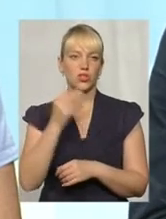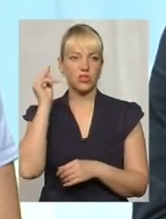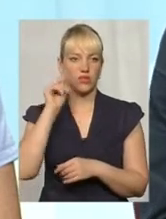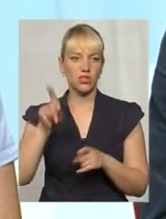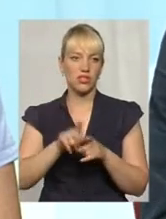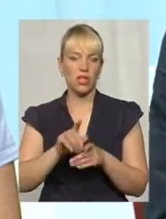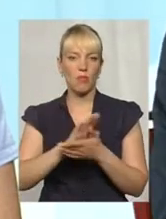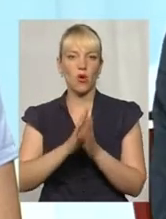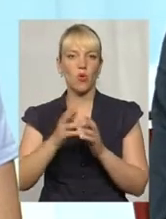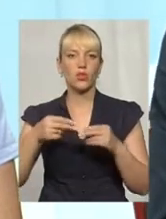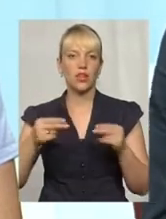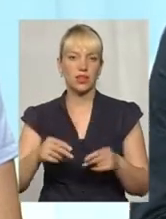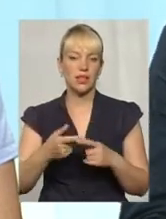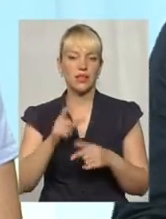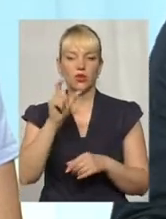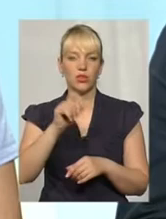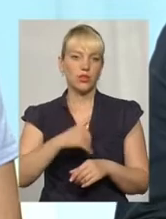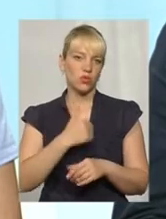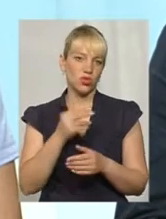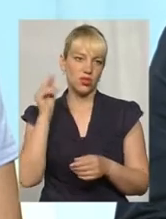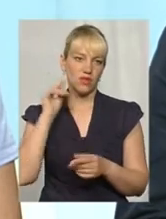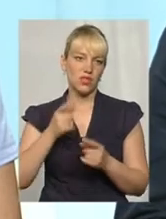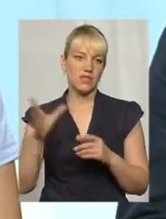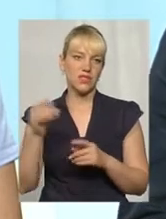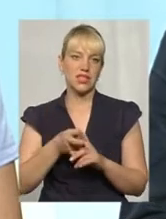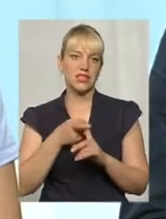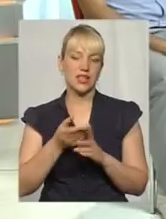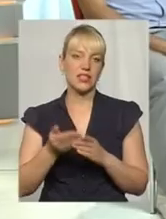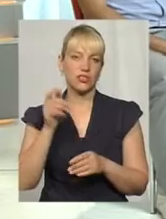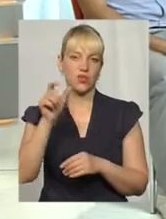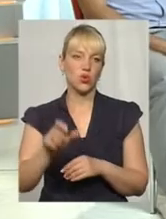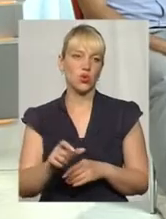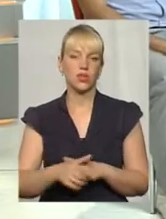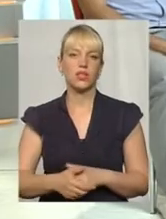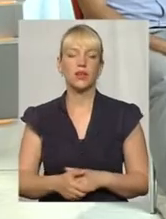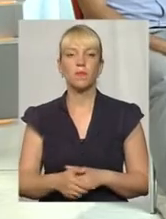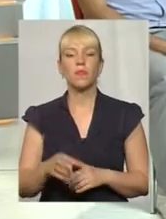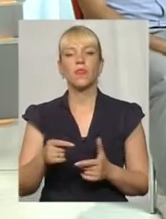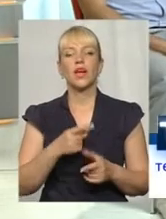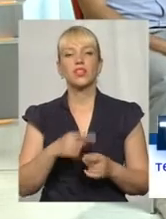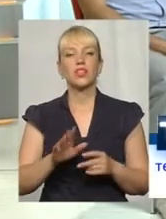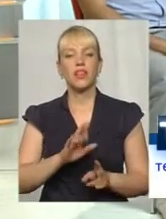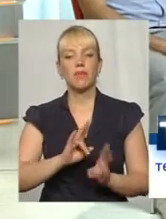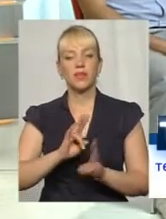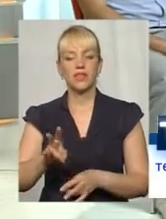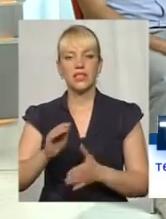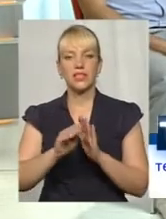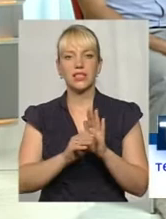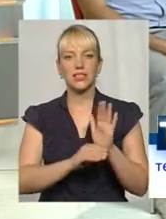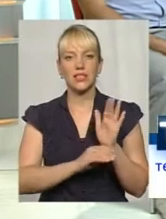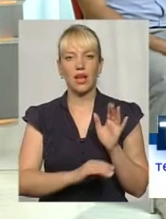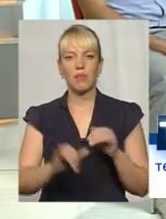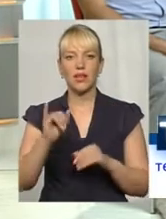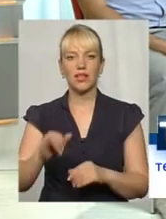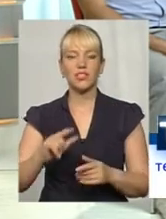контракті, де особа більше хоче навчатися. Залежить все від неї. А чи не підведе система, і